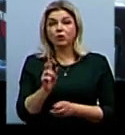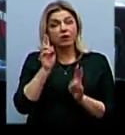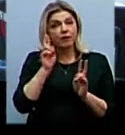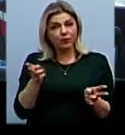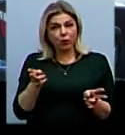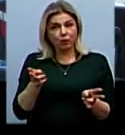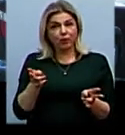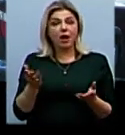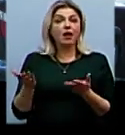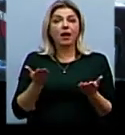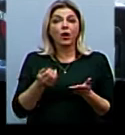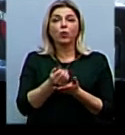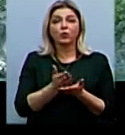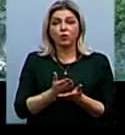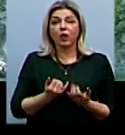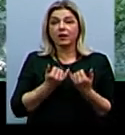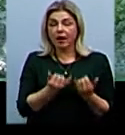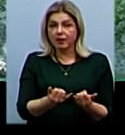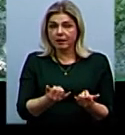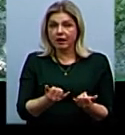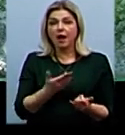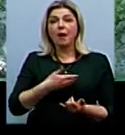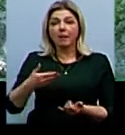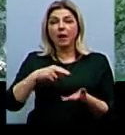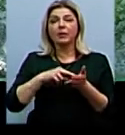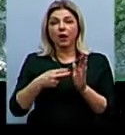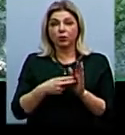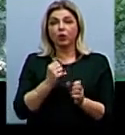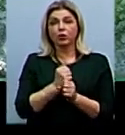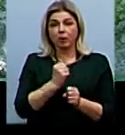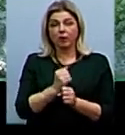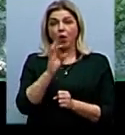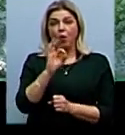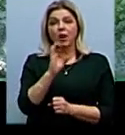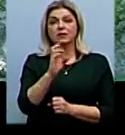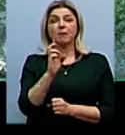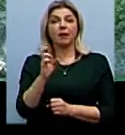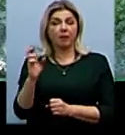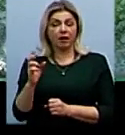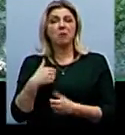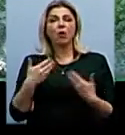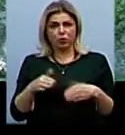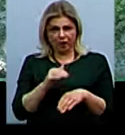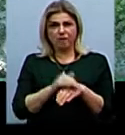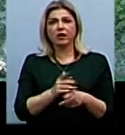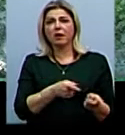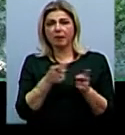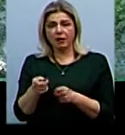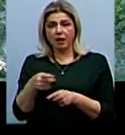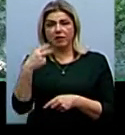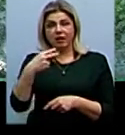невідомо, які послуги надані. Ми плануємо робити, переходити на ОСББ. Фактично ми вже перейшли на ОСББ. 20 вересня